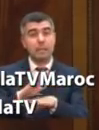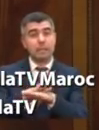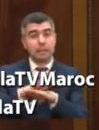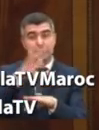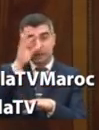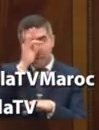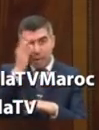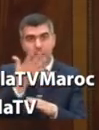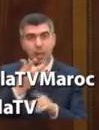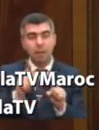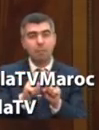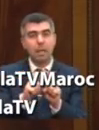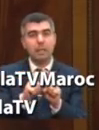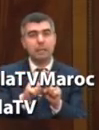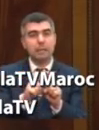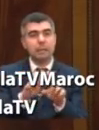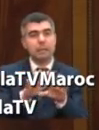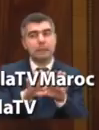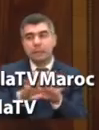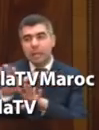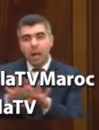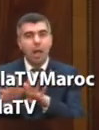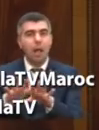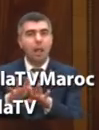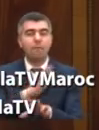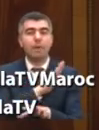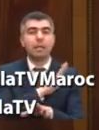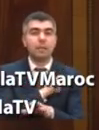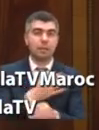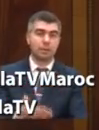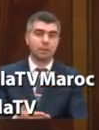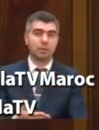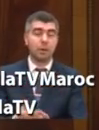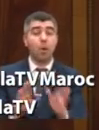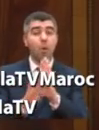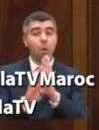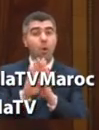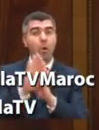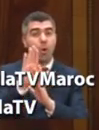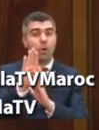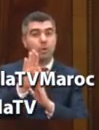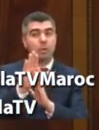من أجل الاستقلال دولة فلسطين، فهي كذلك معركة حقوقية تهم